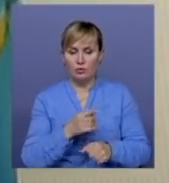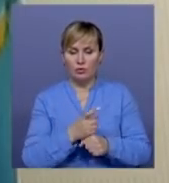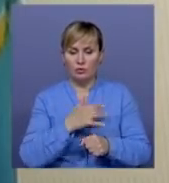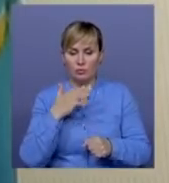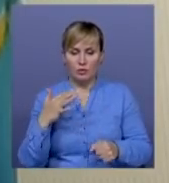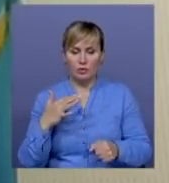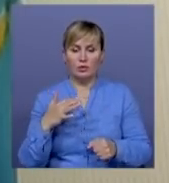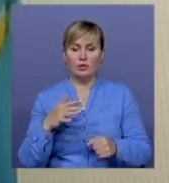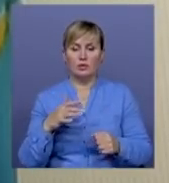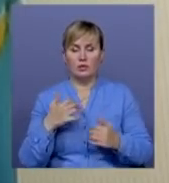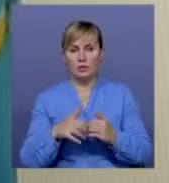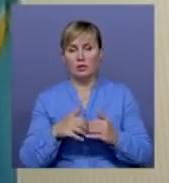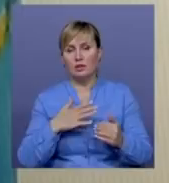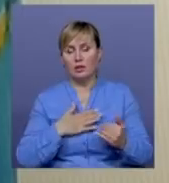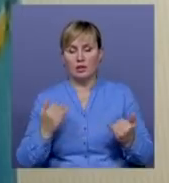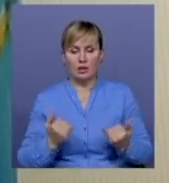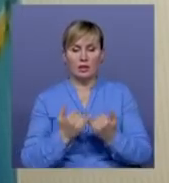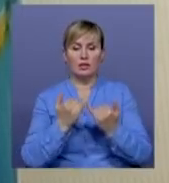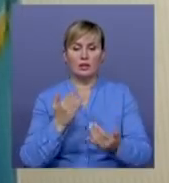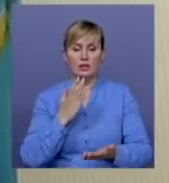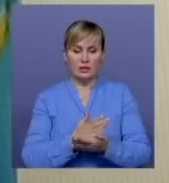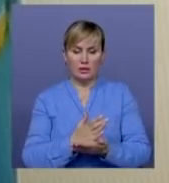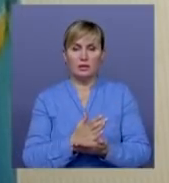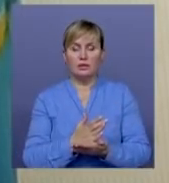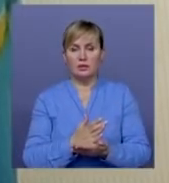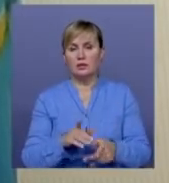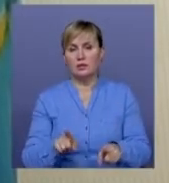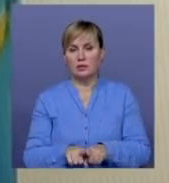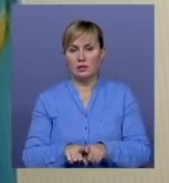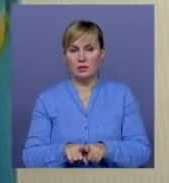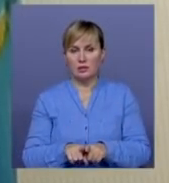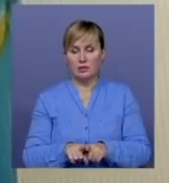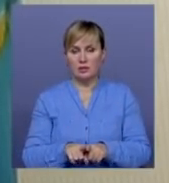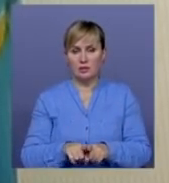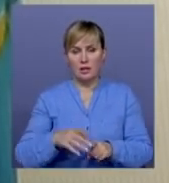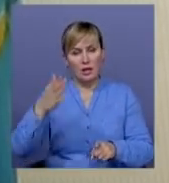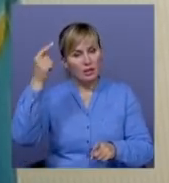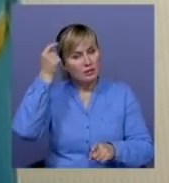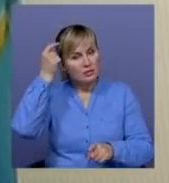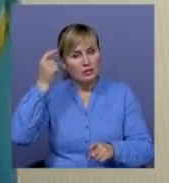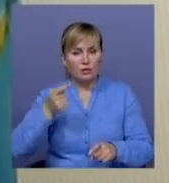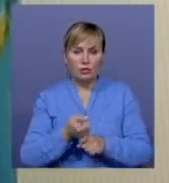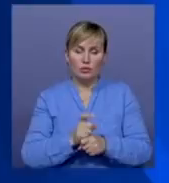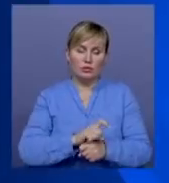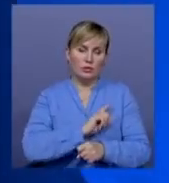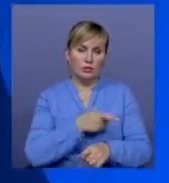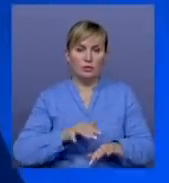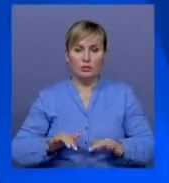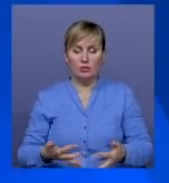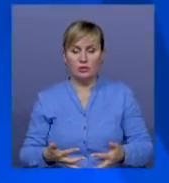среди наших гостей имеется небольшая такая эмоциональная, можно сказать, напряженность.